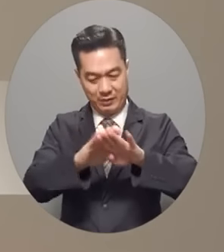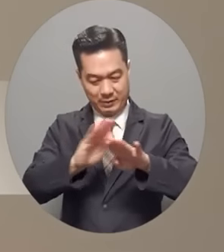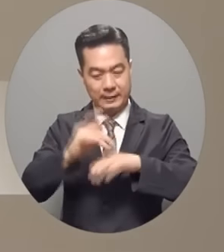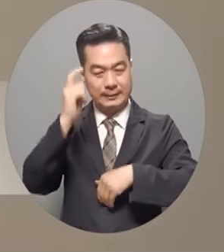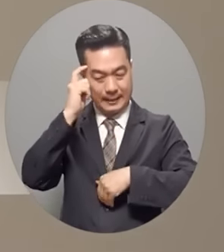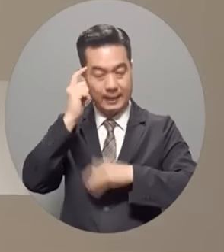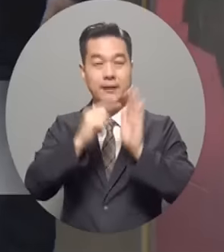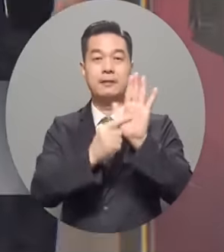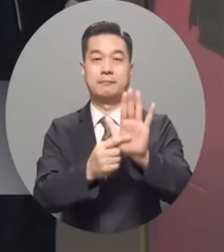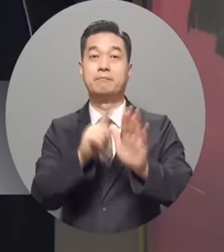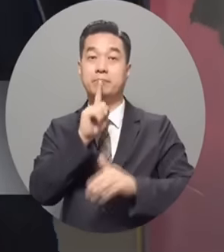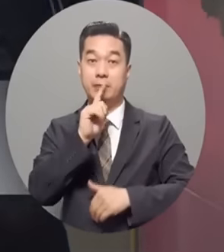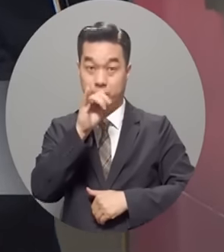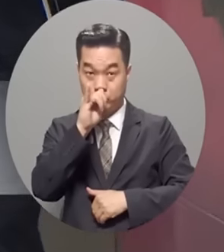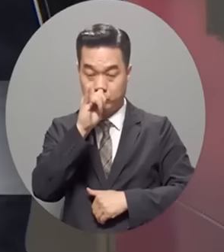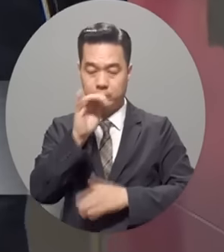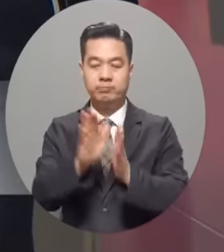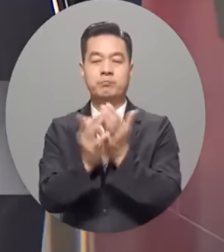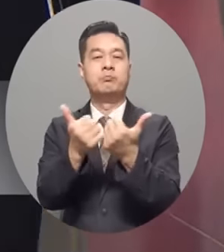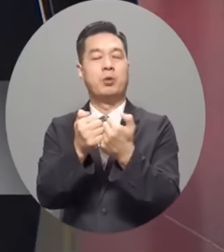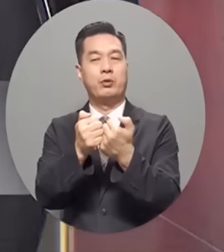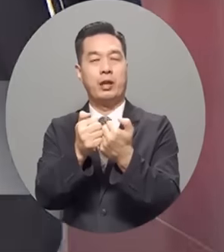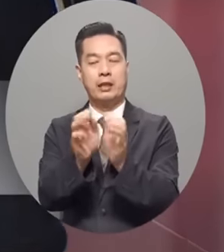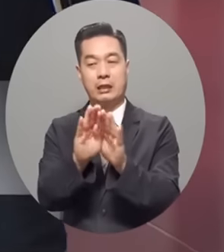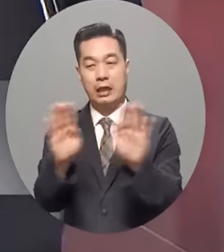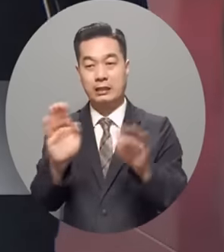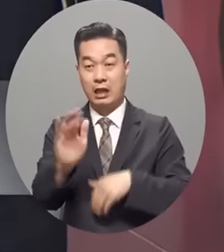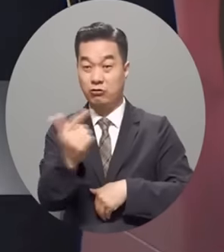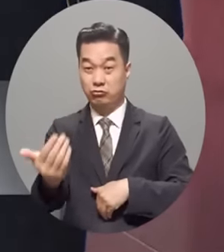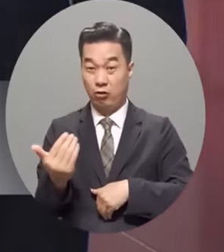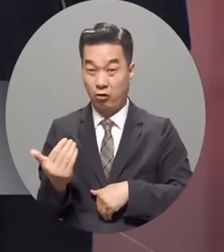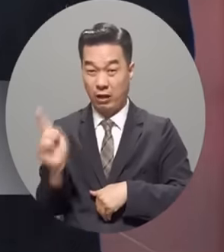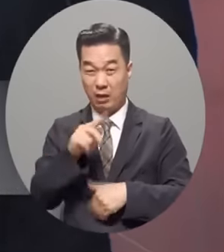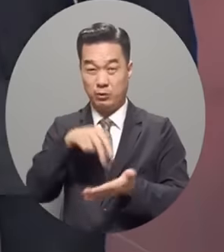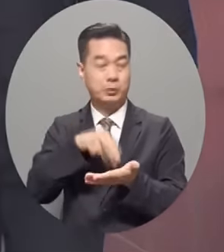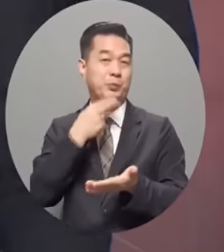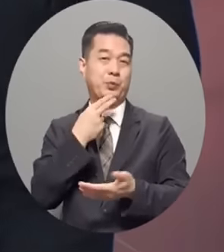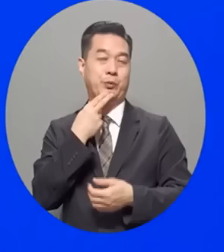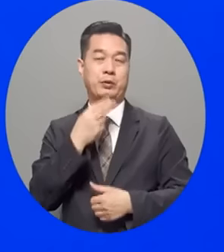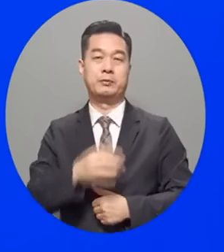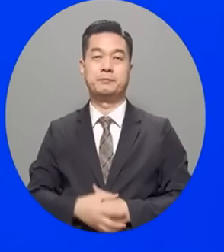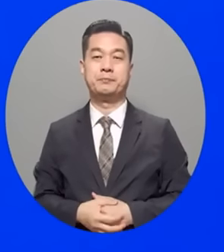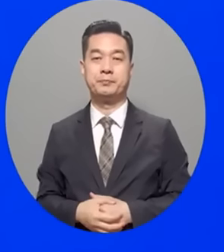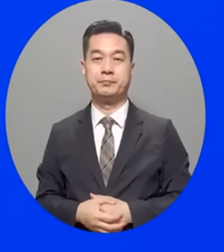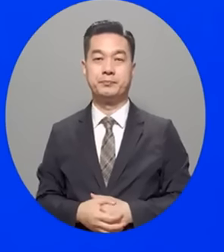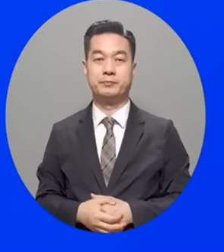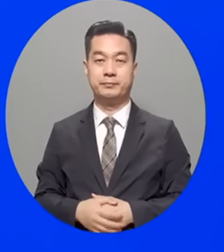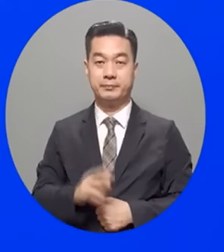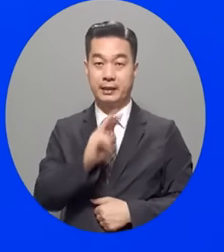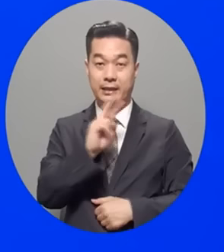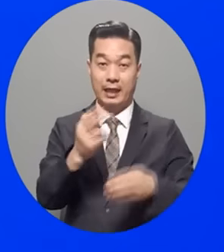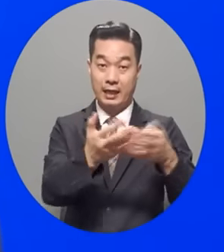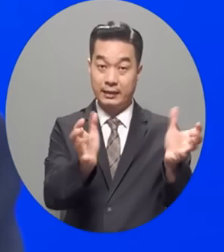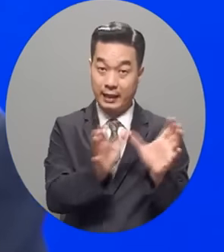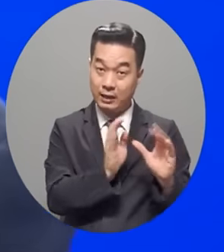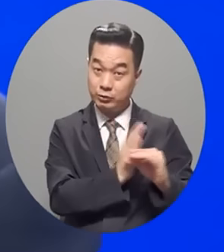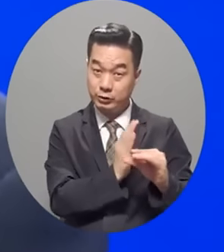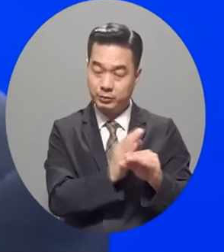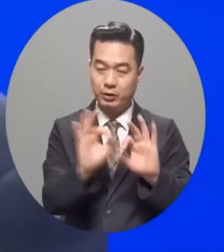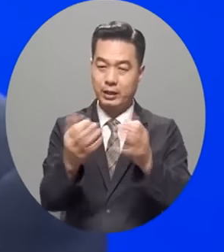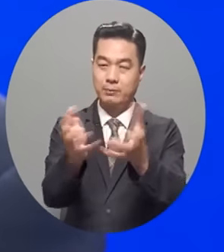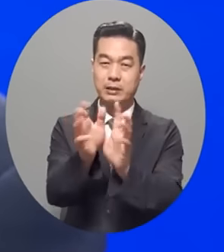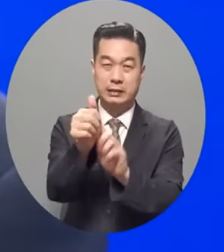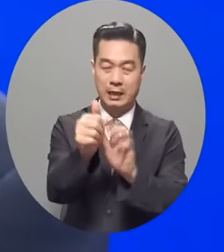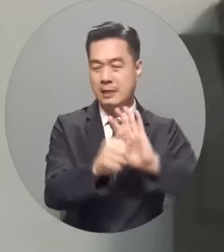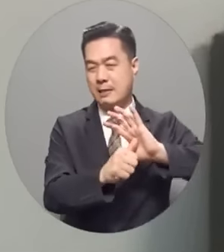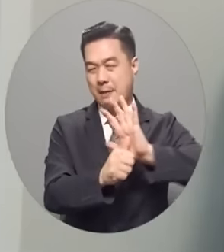것으로 알려졌지만 본회의 개최 하루 전까지 아무런 입장을 내놓지 않고 있습니다. 야당을 중심으로 김 의장에 대한 압박이